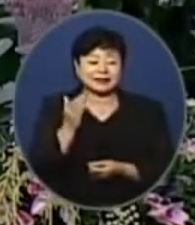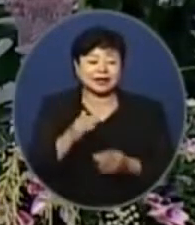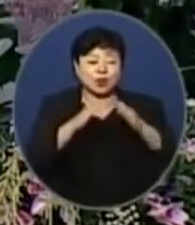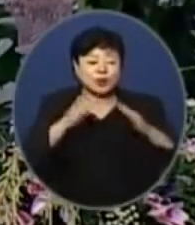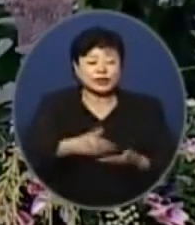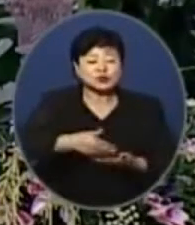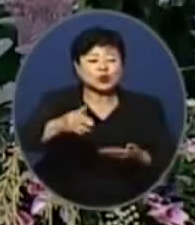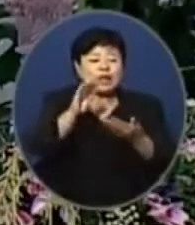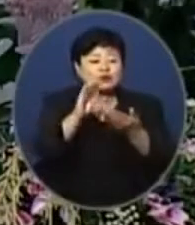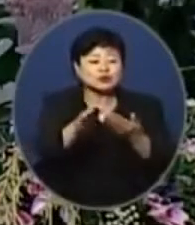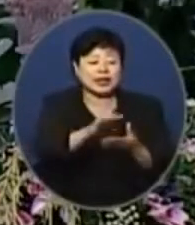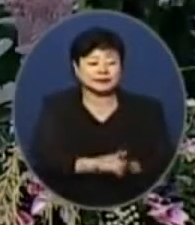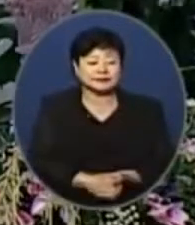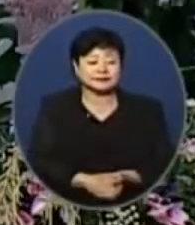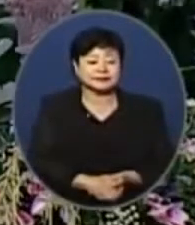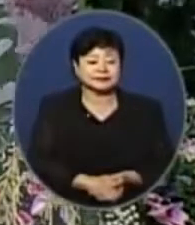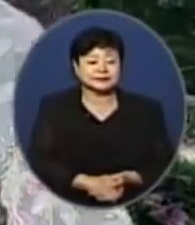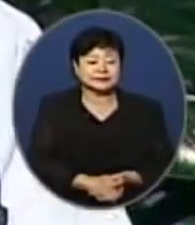회당에서 쫓겨난 다음